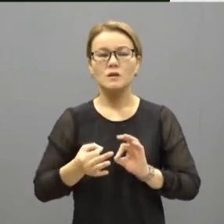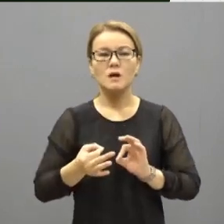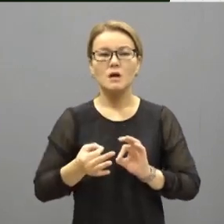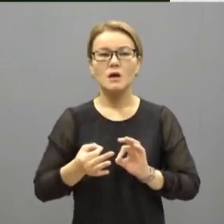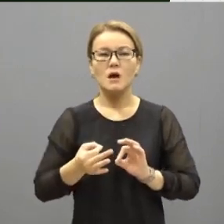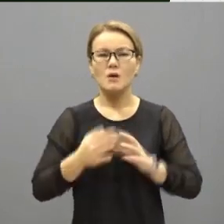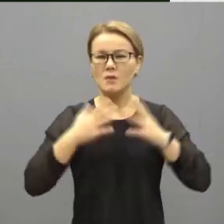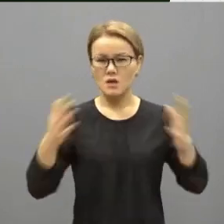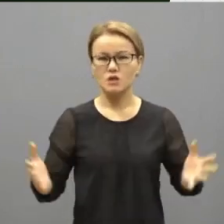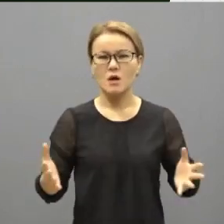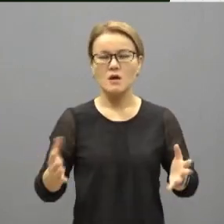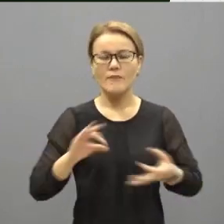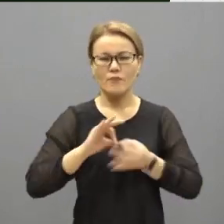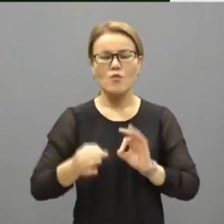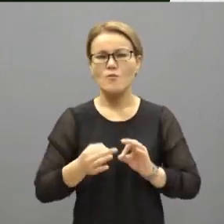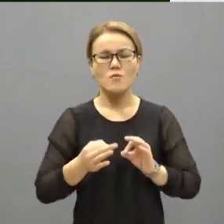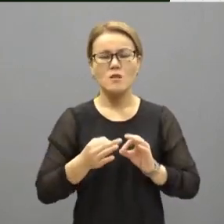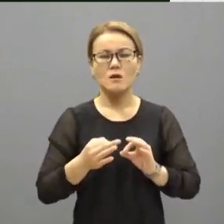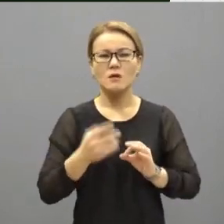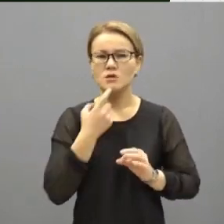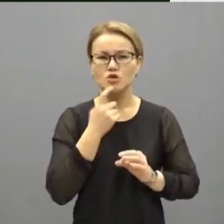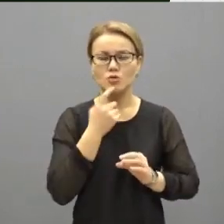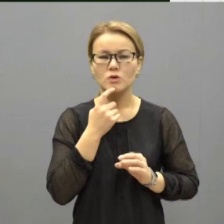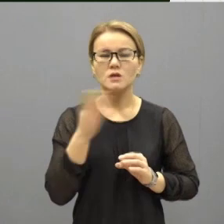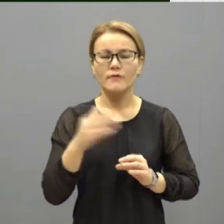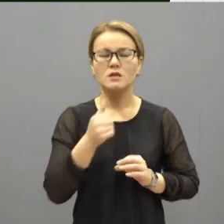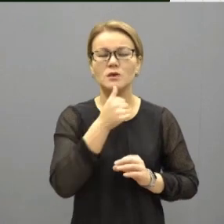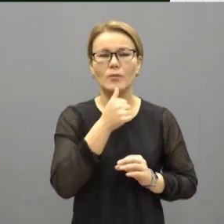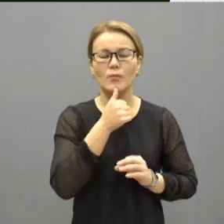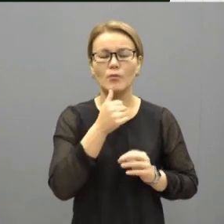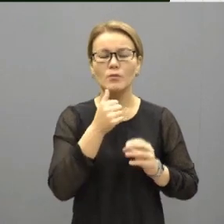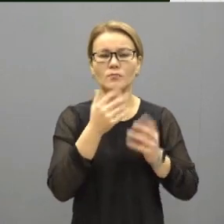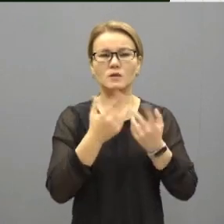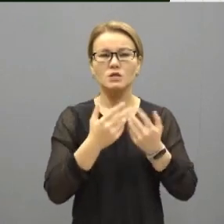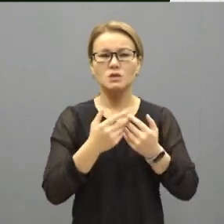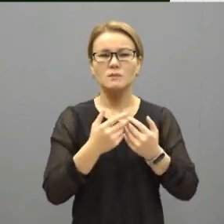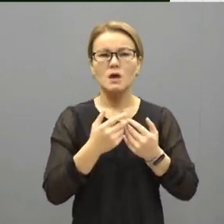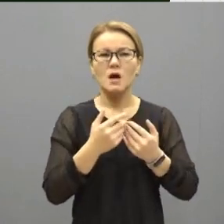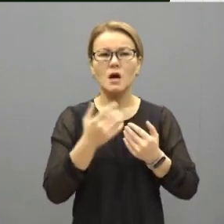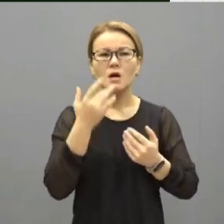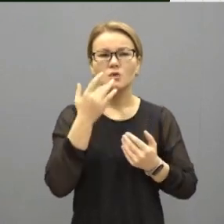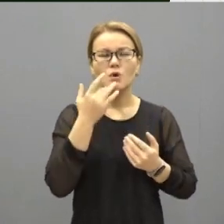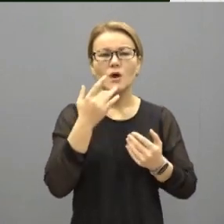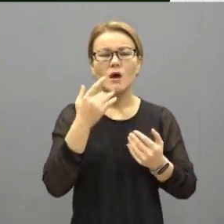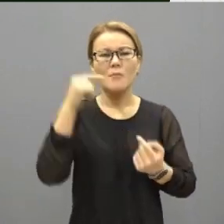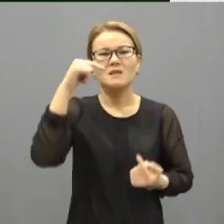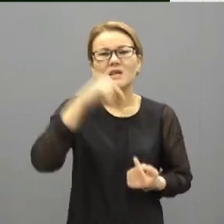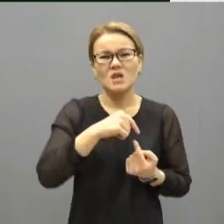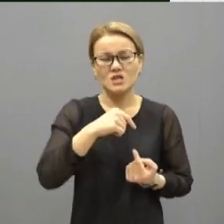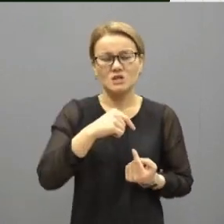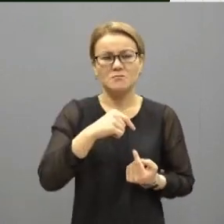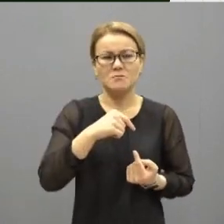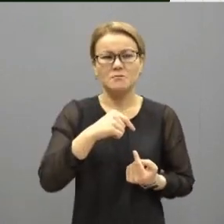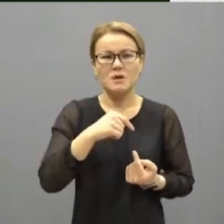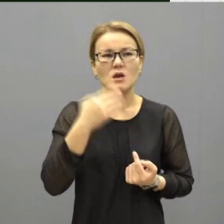достаточно громоздкая, поэтому давайте попробуем его решить доступными нам методами. Для